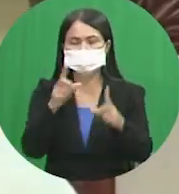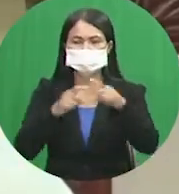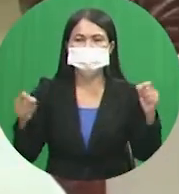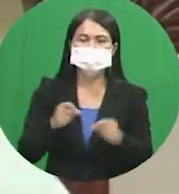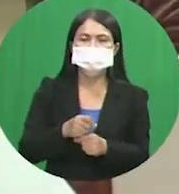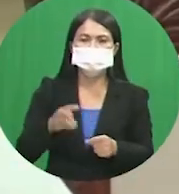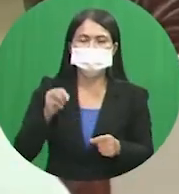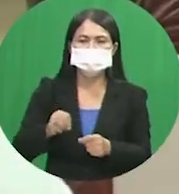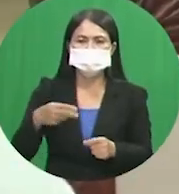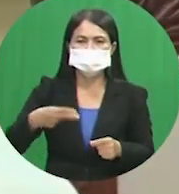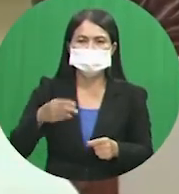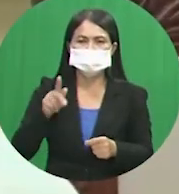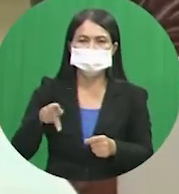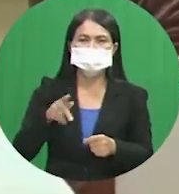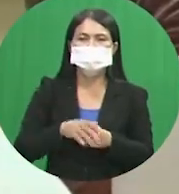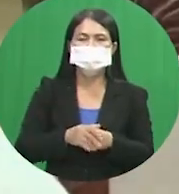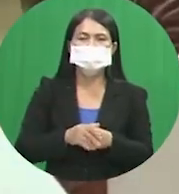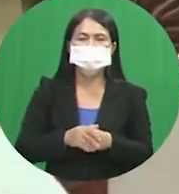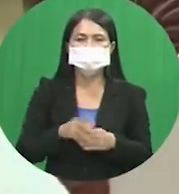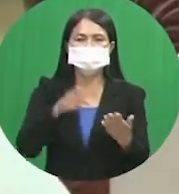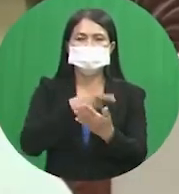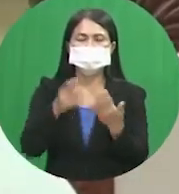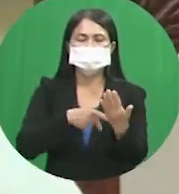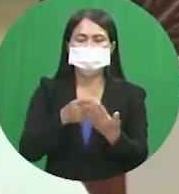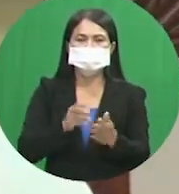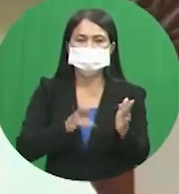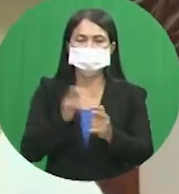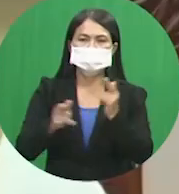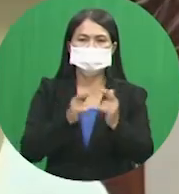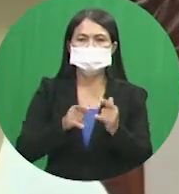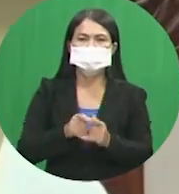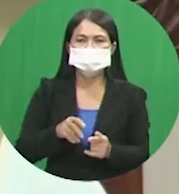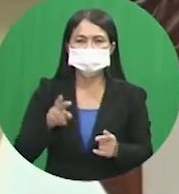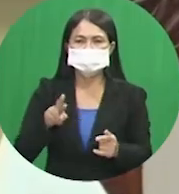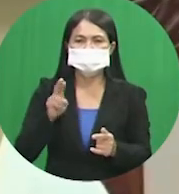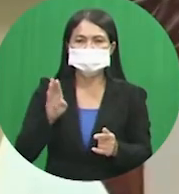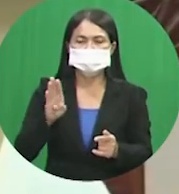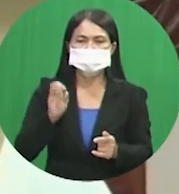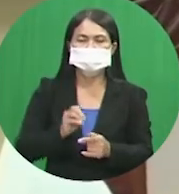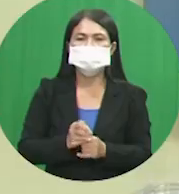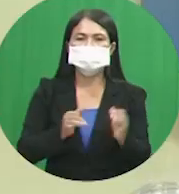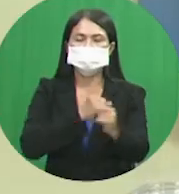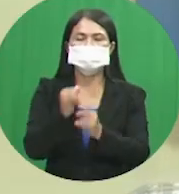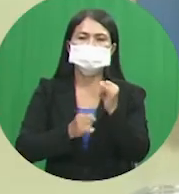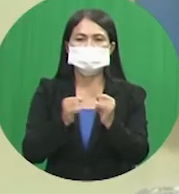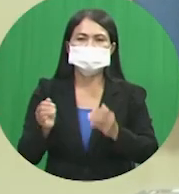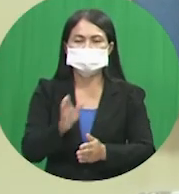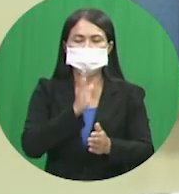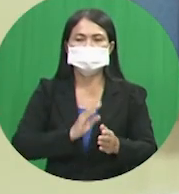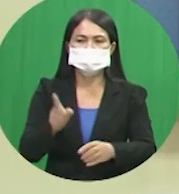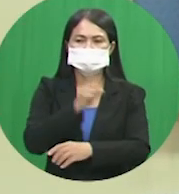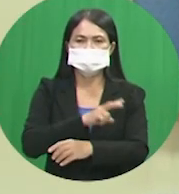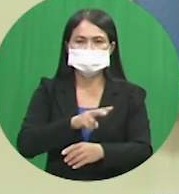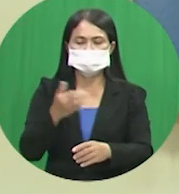NHK ចំពោះគម្រោងកម្មវិធីប្រកួត RobotCon លក្ខណៈអន្តរជាតិជាផ្លូវការនៅថ្ងៃ